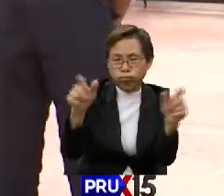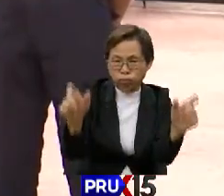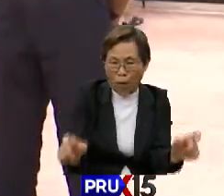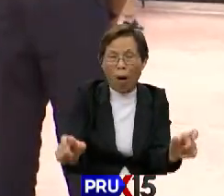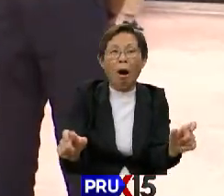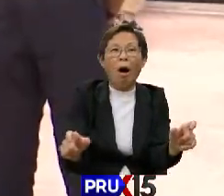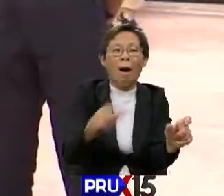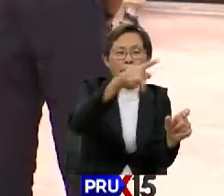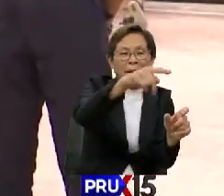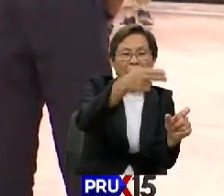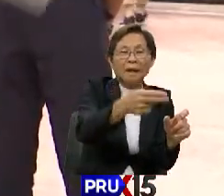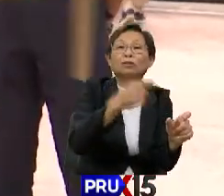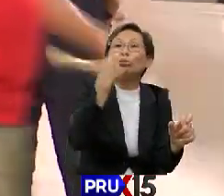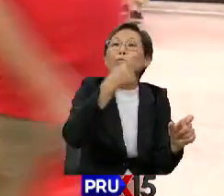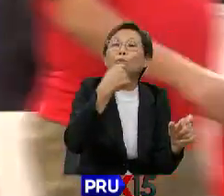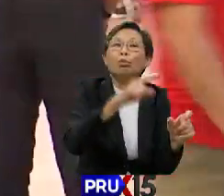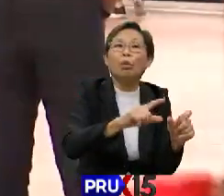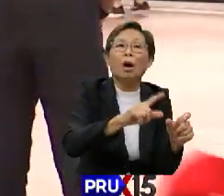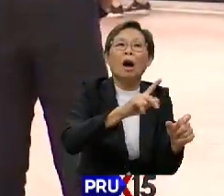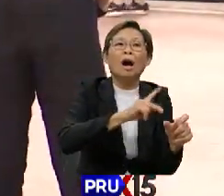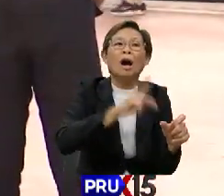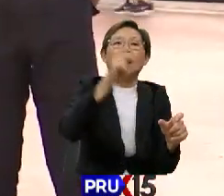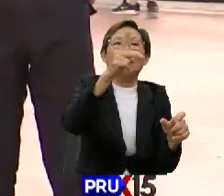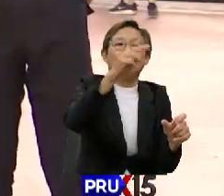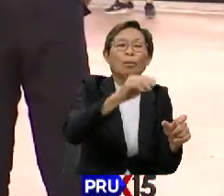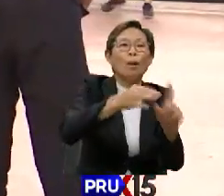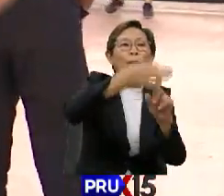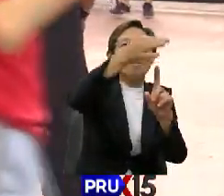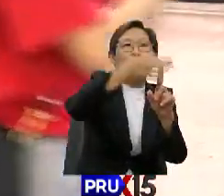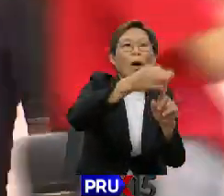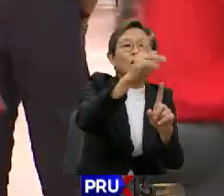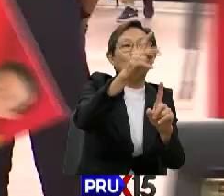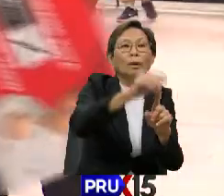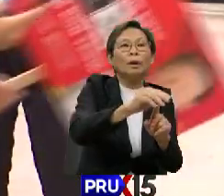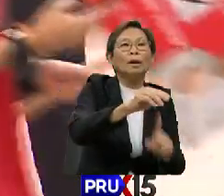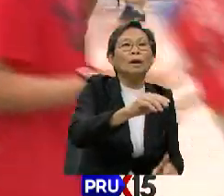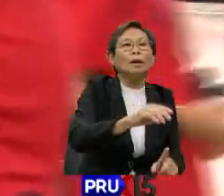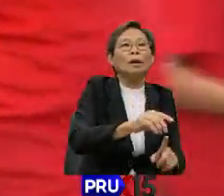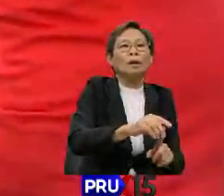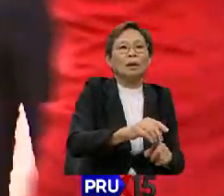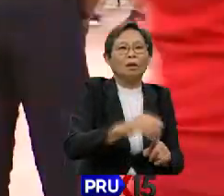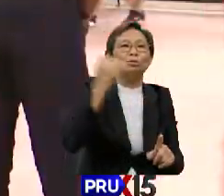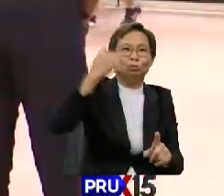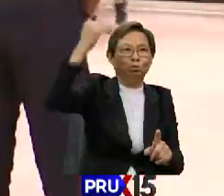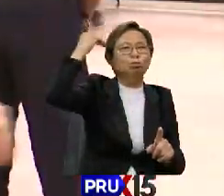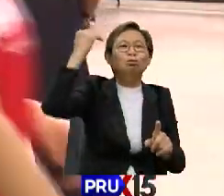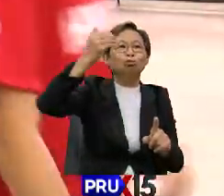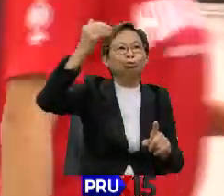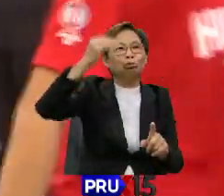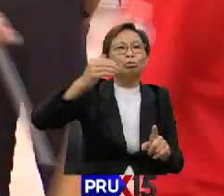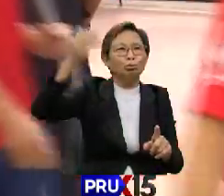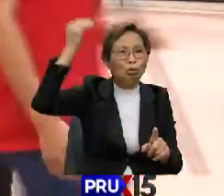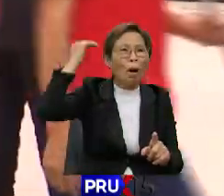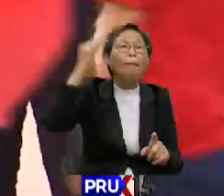PH meletakkan Ketua Menteri Pulau Pinang sendiri yang juga penyandang DUN. Dan ketika anda dapat lihat ketika